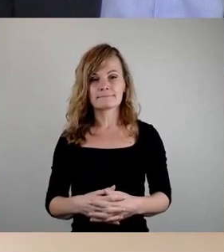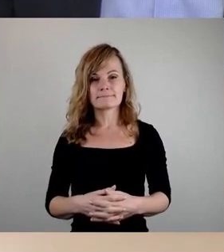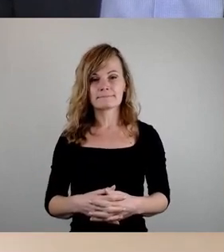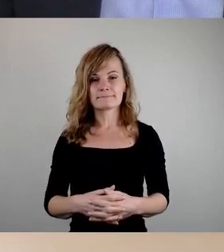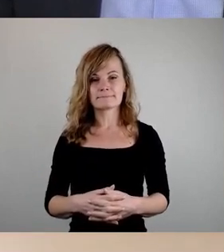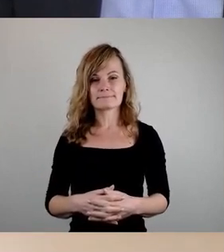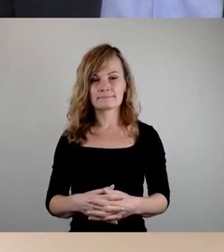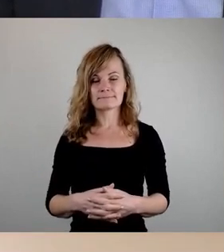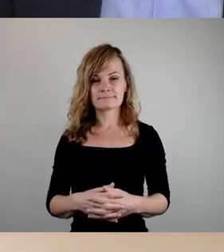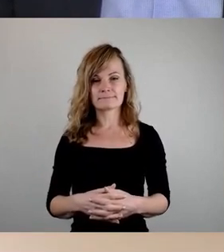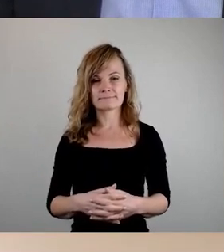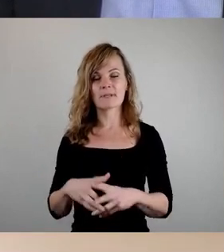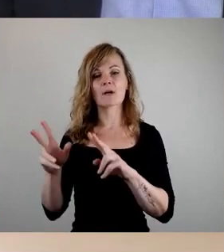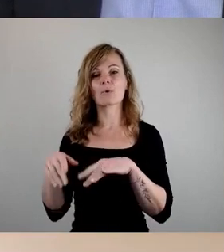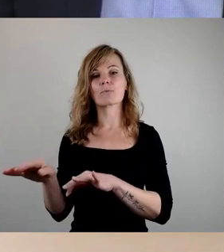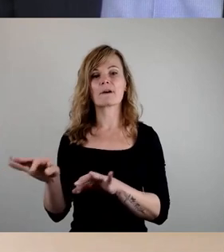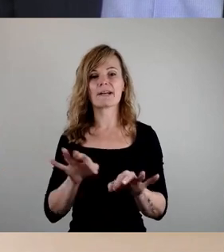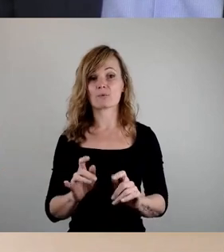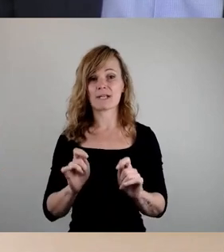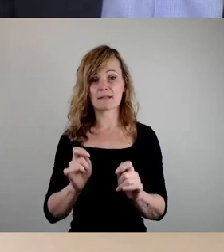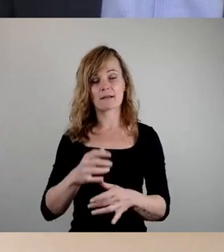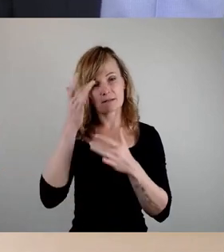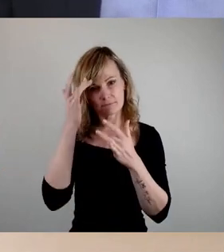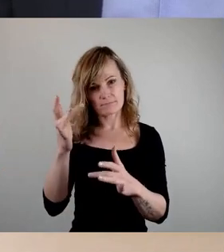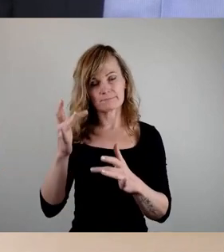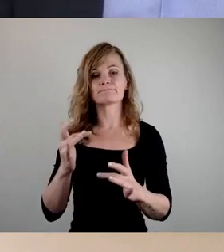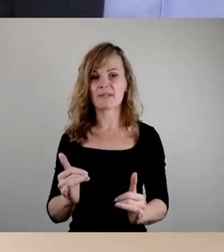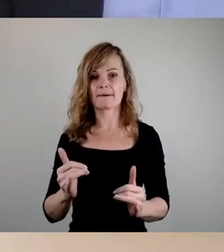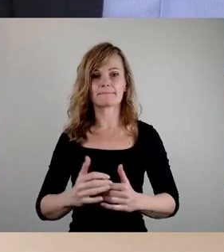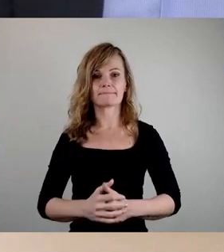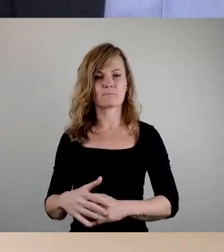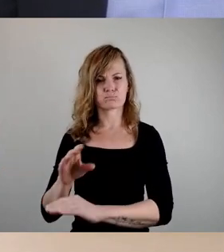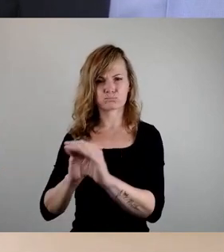Rücküberweisungsantrag stattgegeben. Und dann soll erstmal der